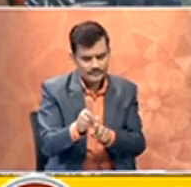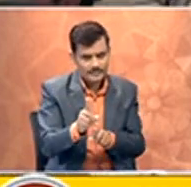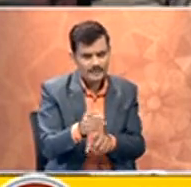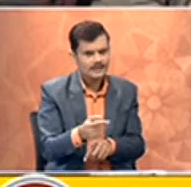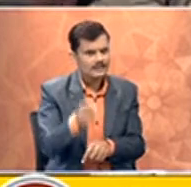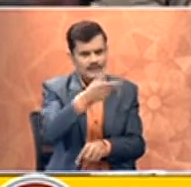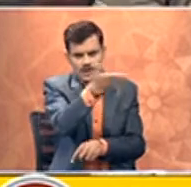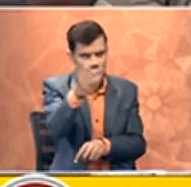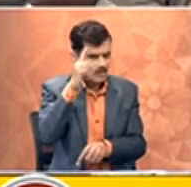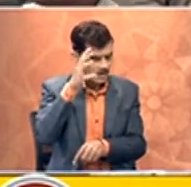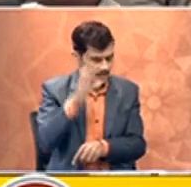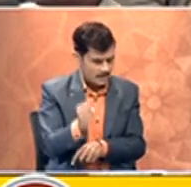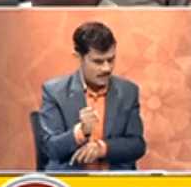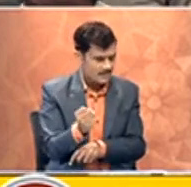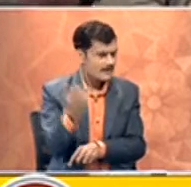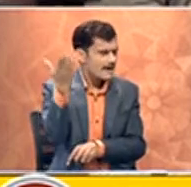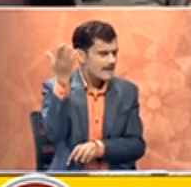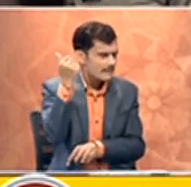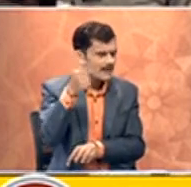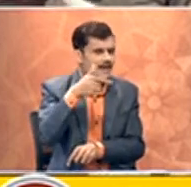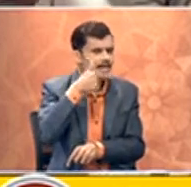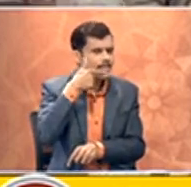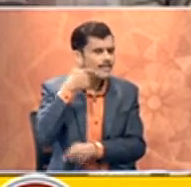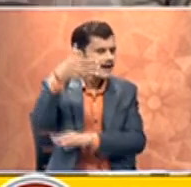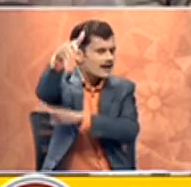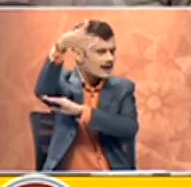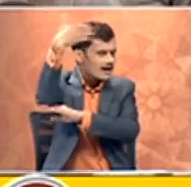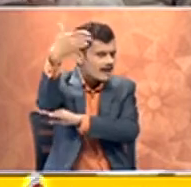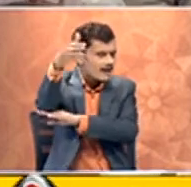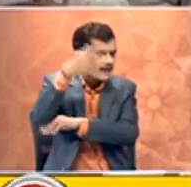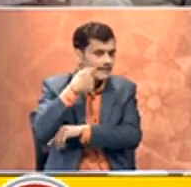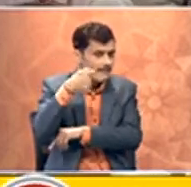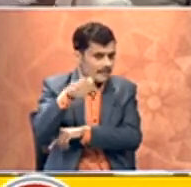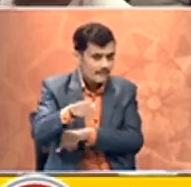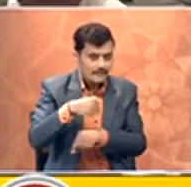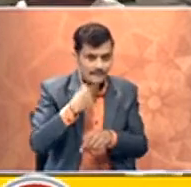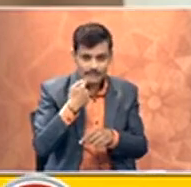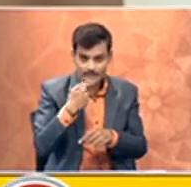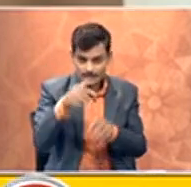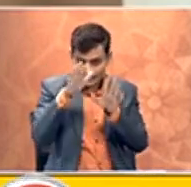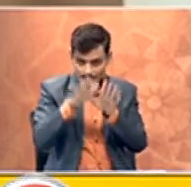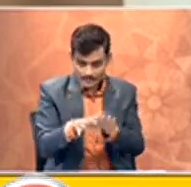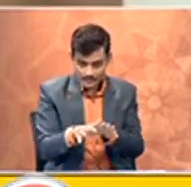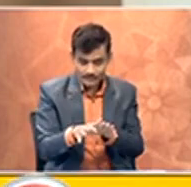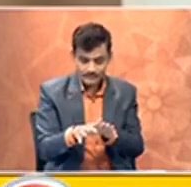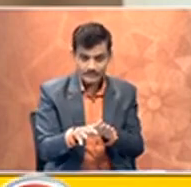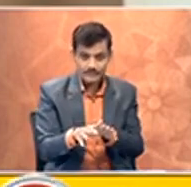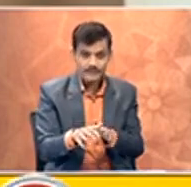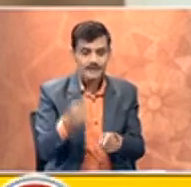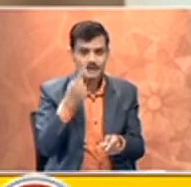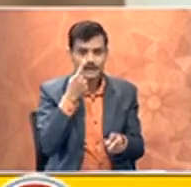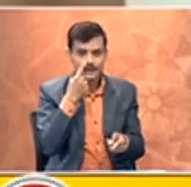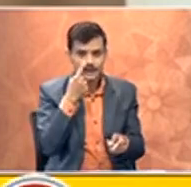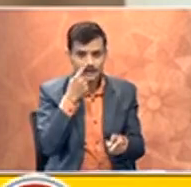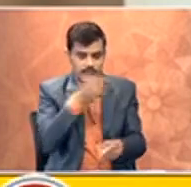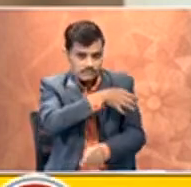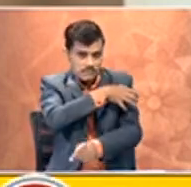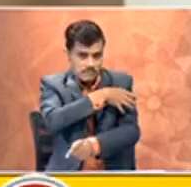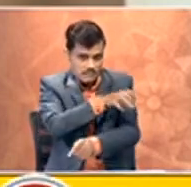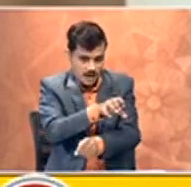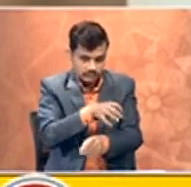होगा, इस बार मैंने लाल किले से कहा है कि हमें विमेन लेड डेवलपमेंट